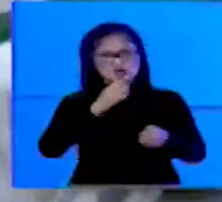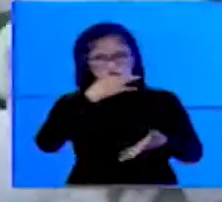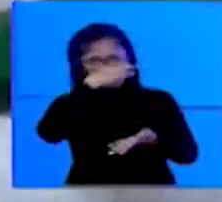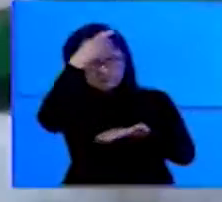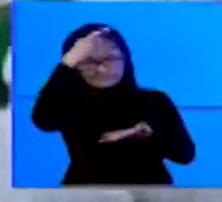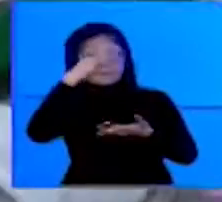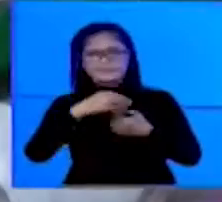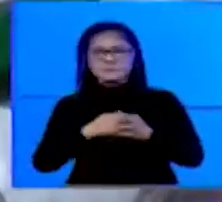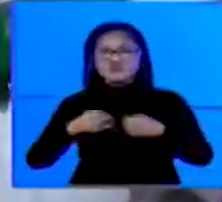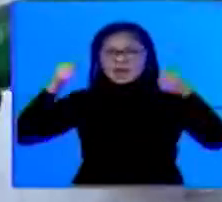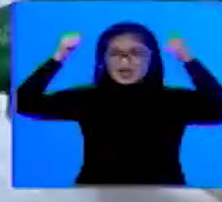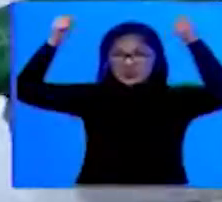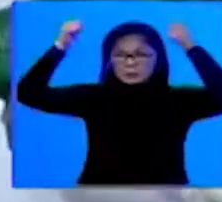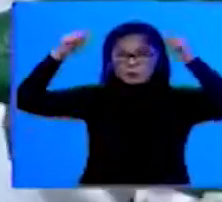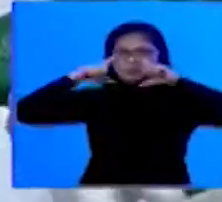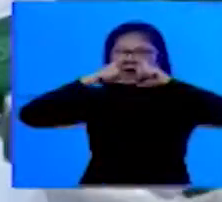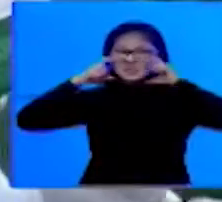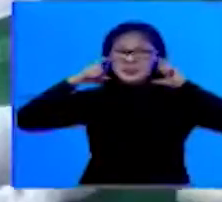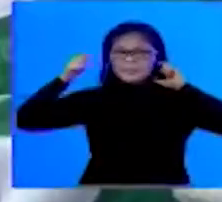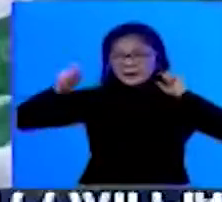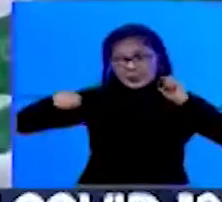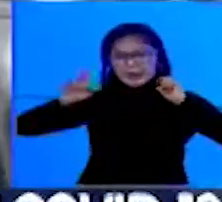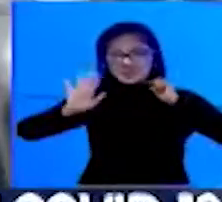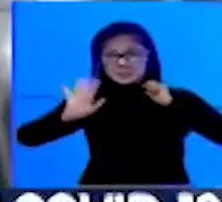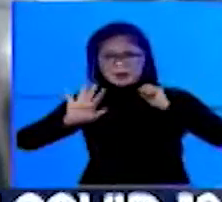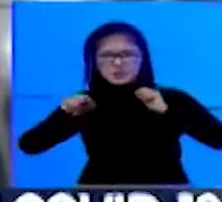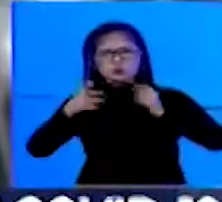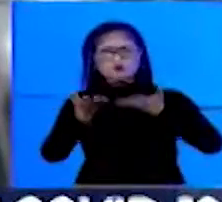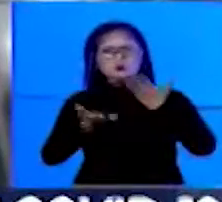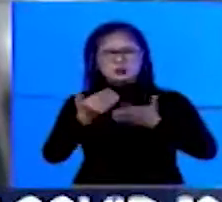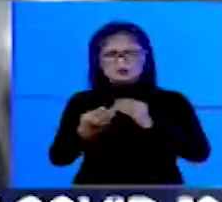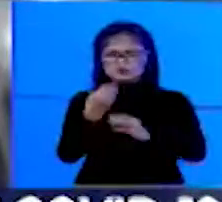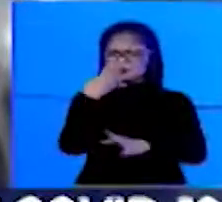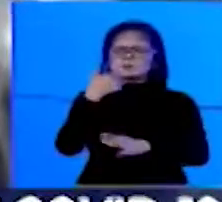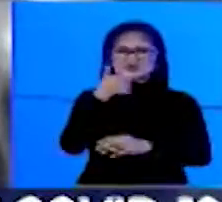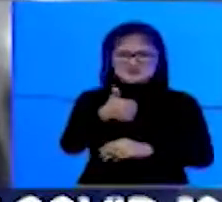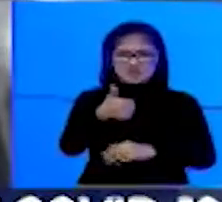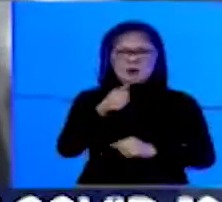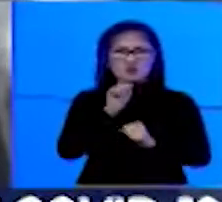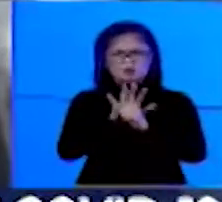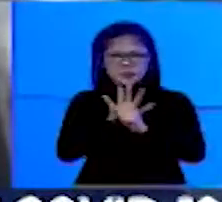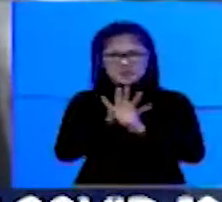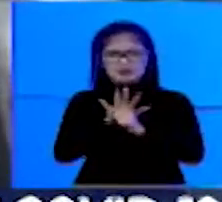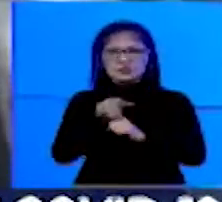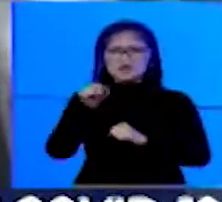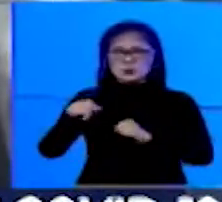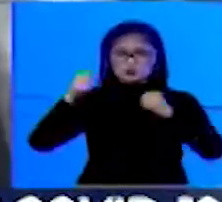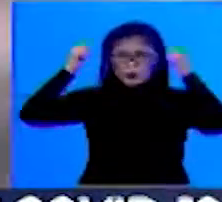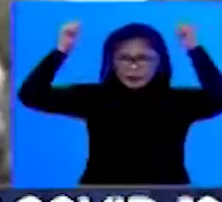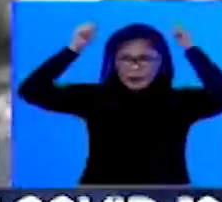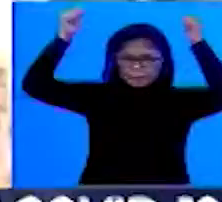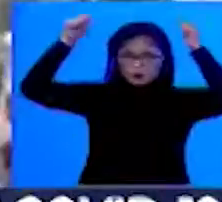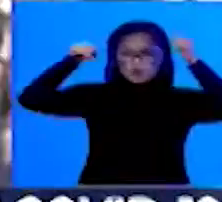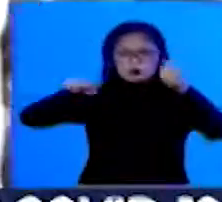Pengunjuk rasa yang tidak mengenakan masker saat berdemo berpotensi terpapar COVID-19. Aksi massa dikhawatirkan menjadi klaster penyebaran corona.